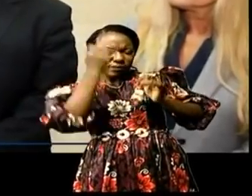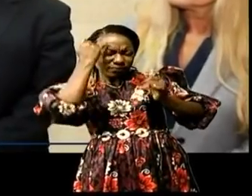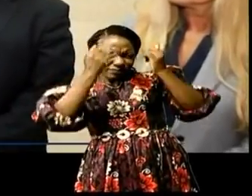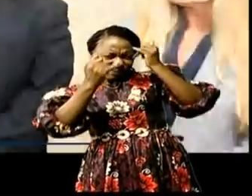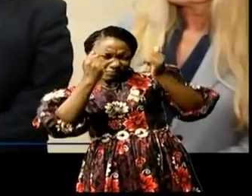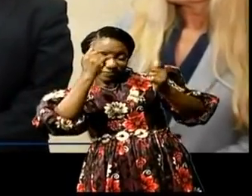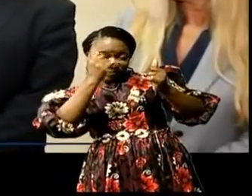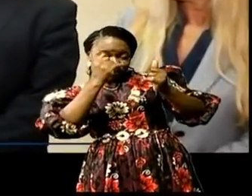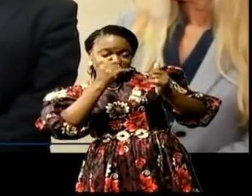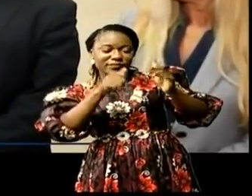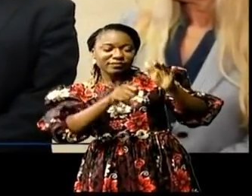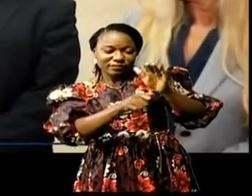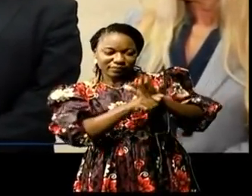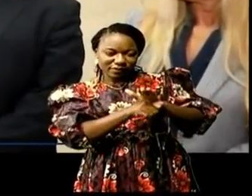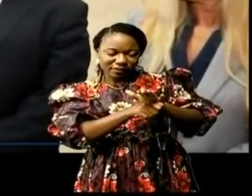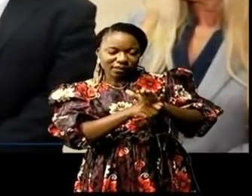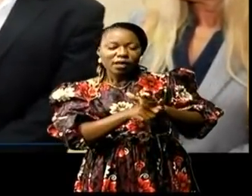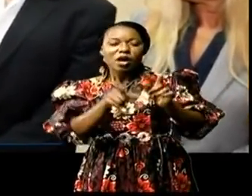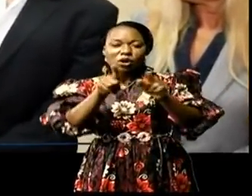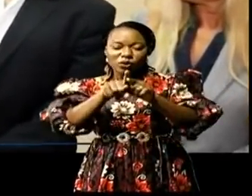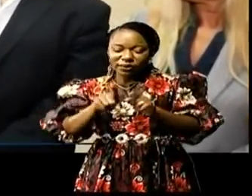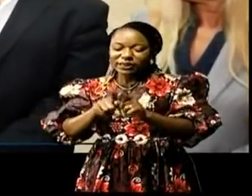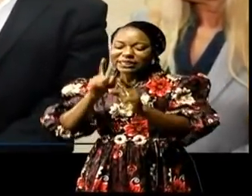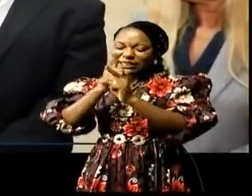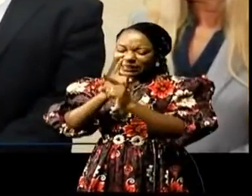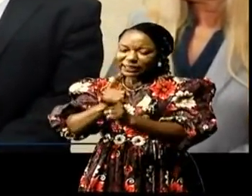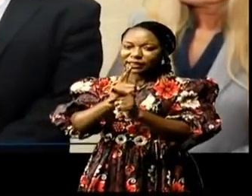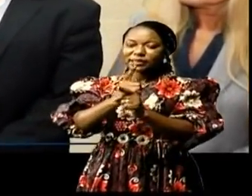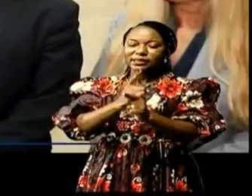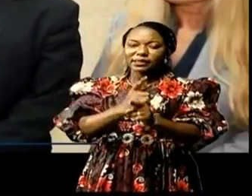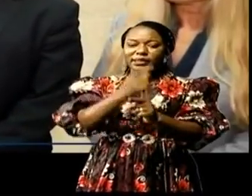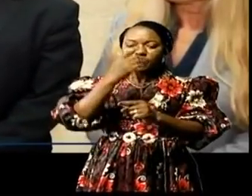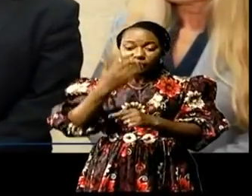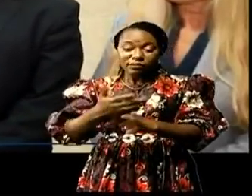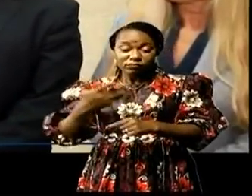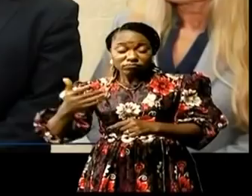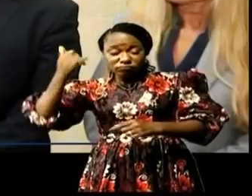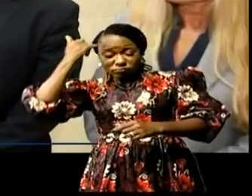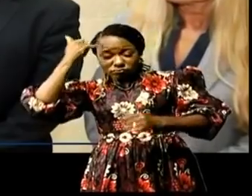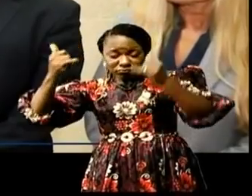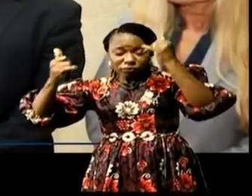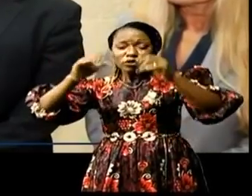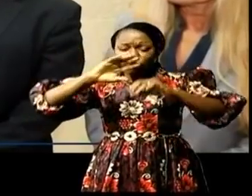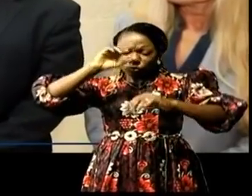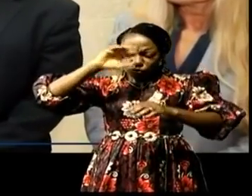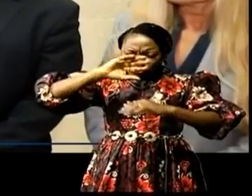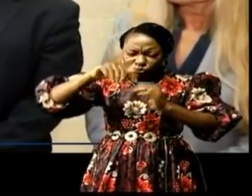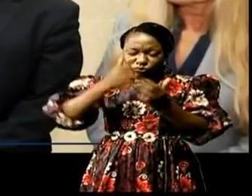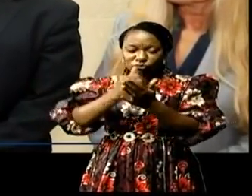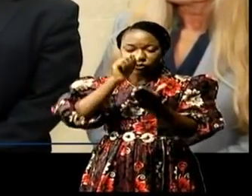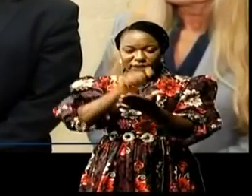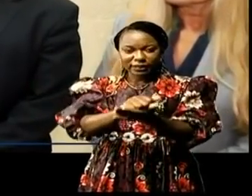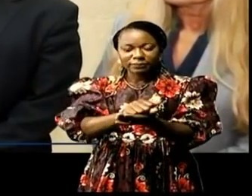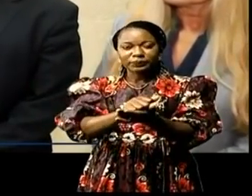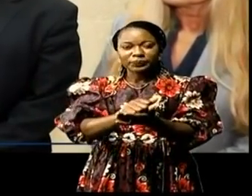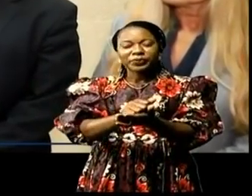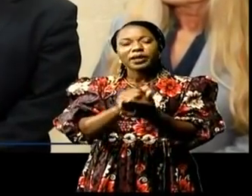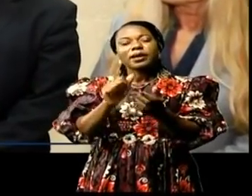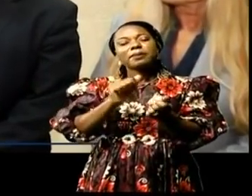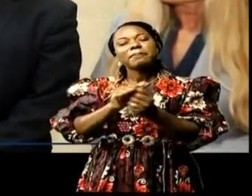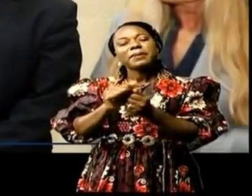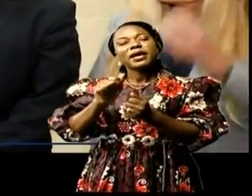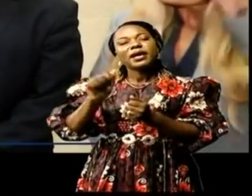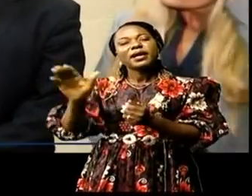système cloud et puis la sécurisation des données. Et donc, on peut, par leur